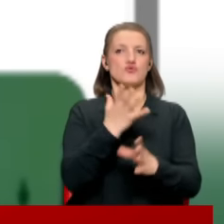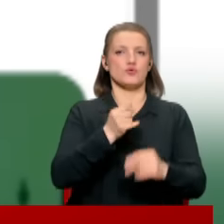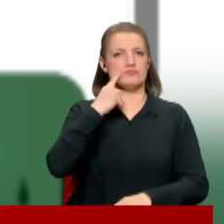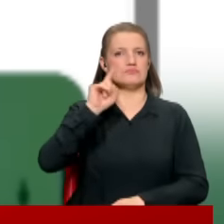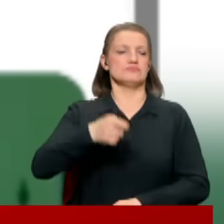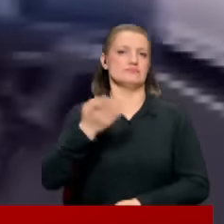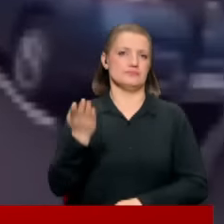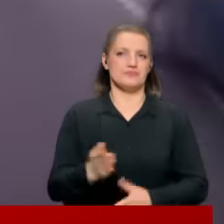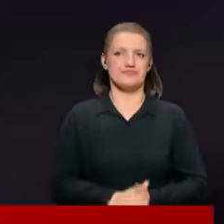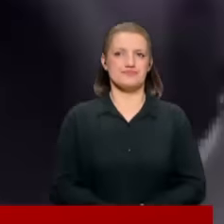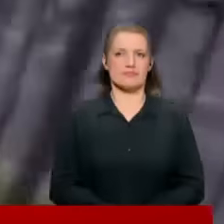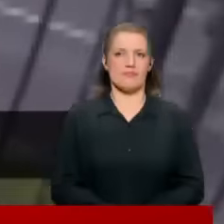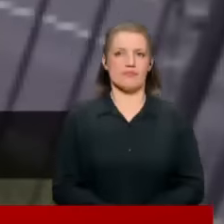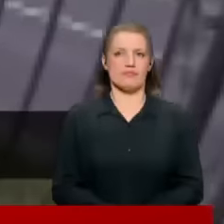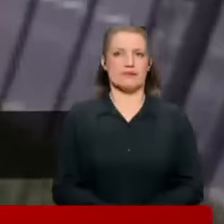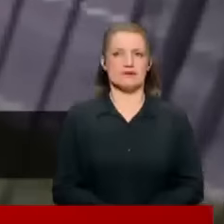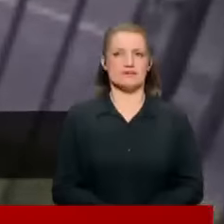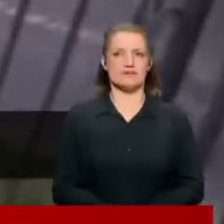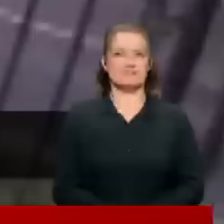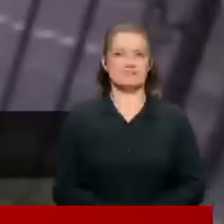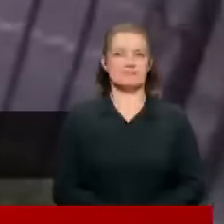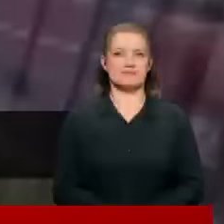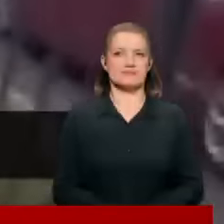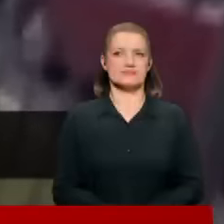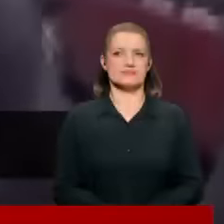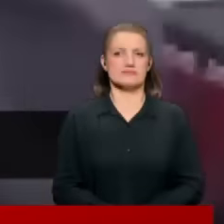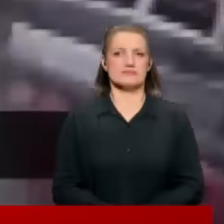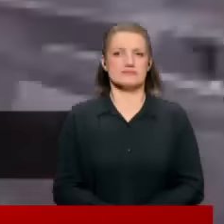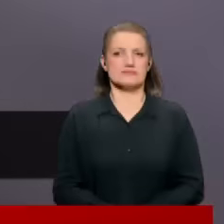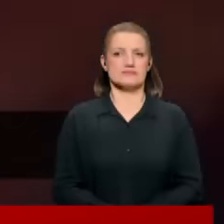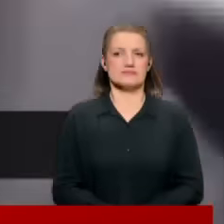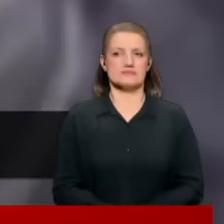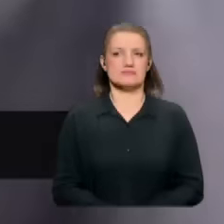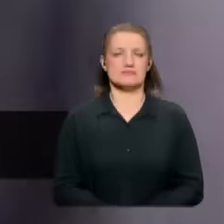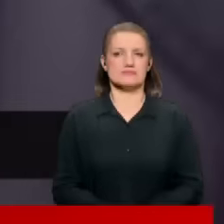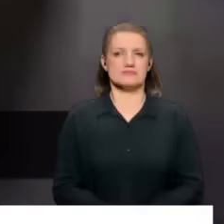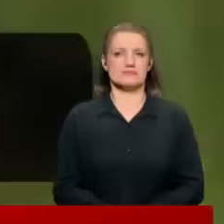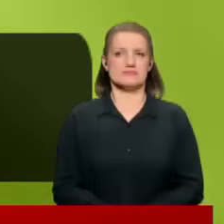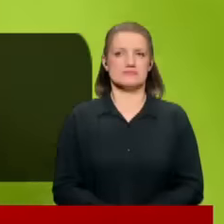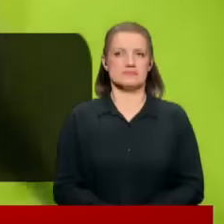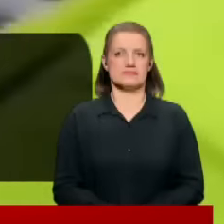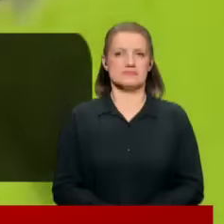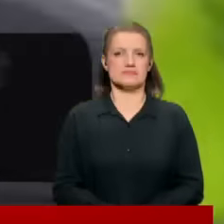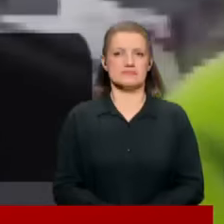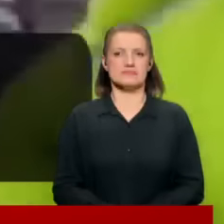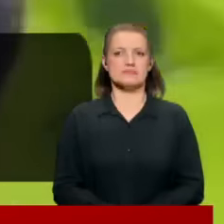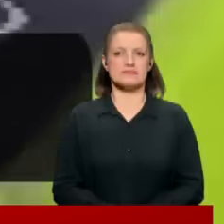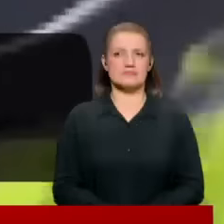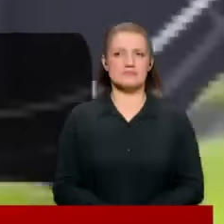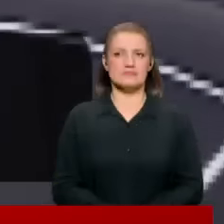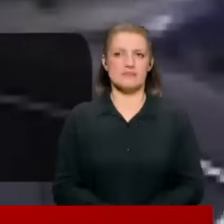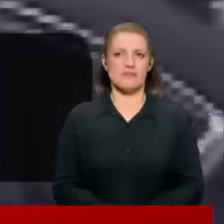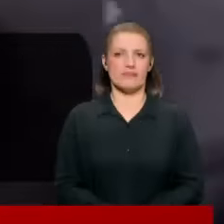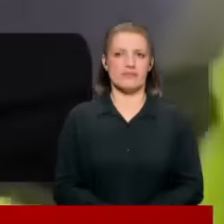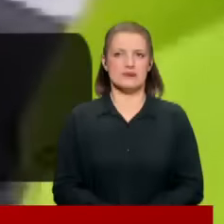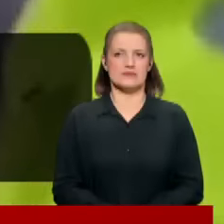tespit edilmiştir. Ne oldu lan? Ne oldu? Ya Ramazan kurban. İndir lan, indir. Ya ben Ramazan bin Allah için